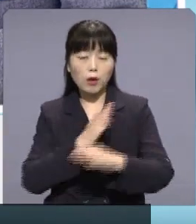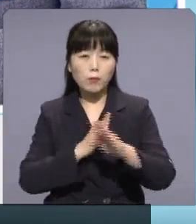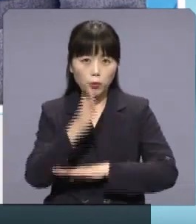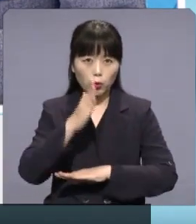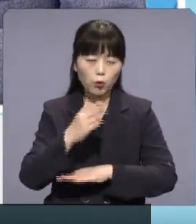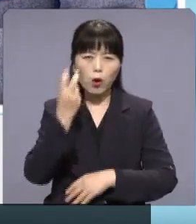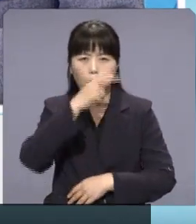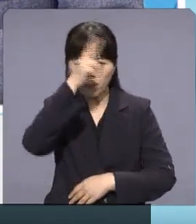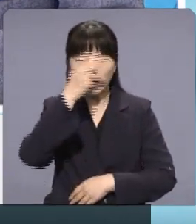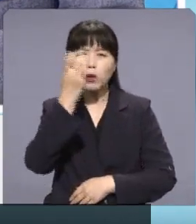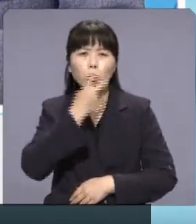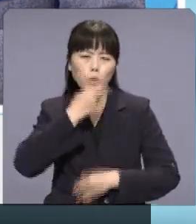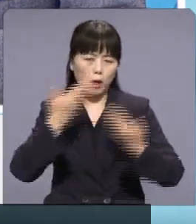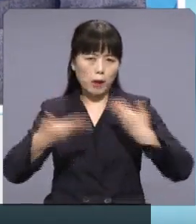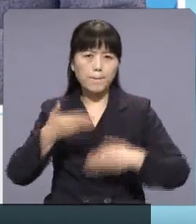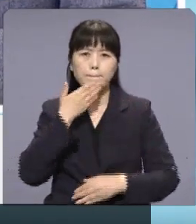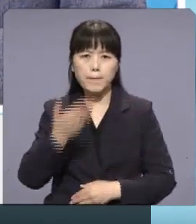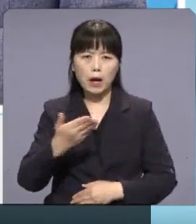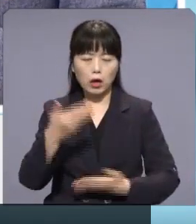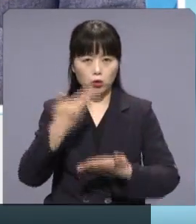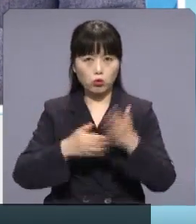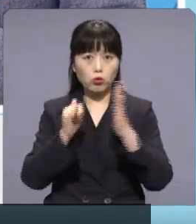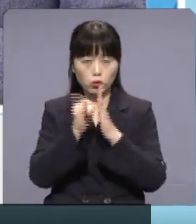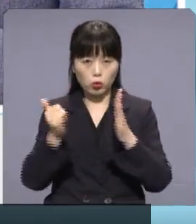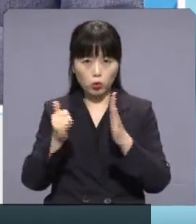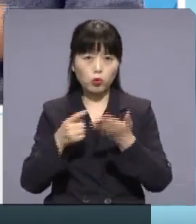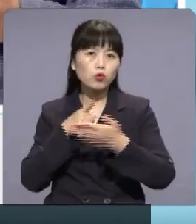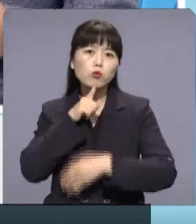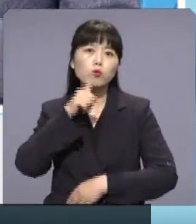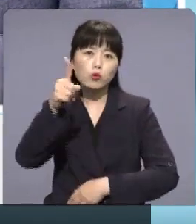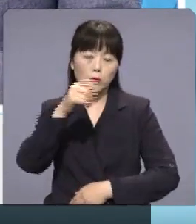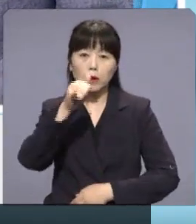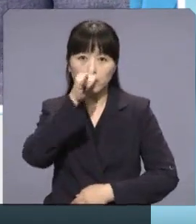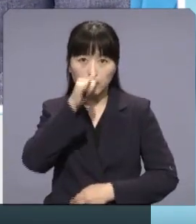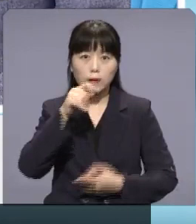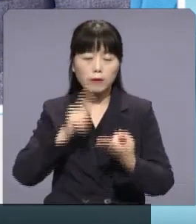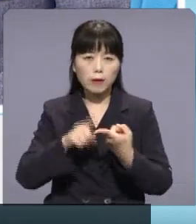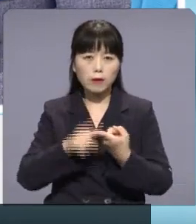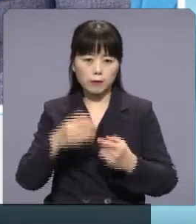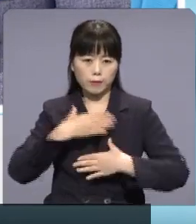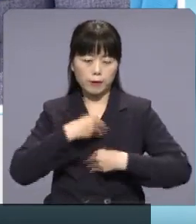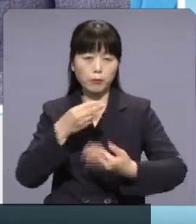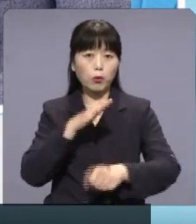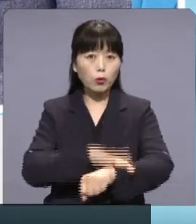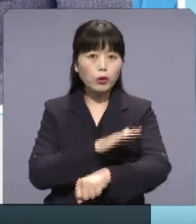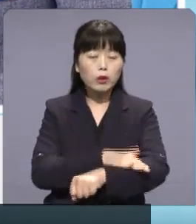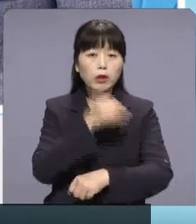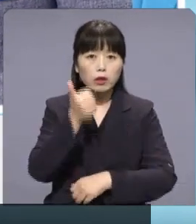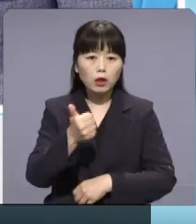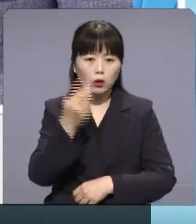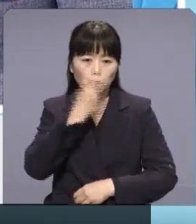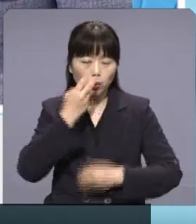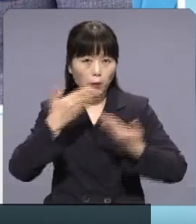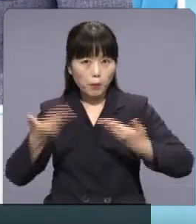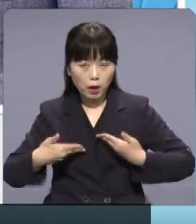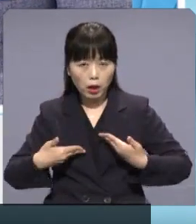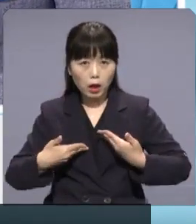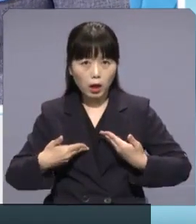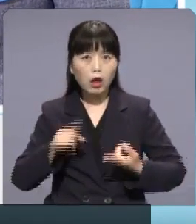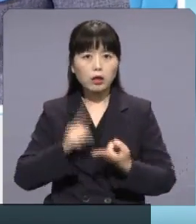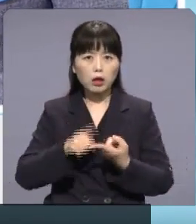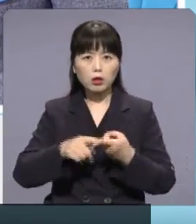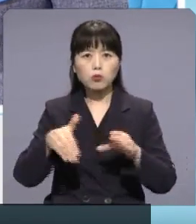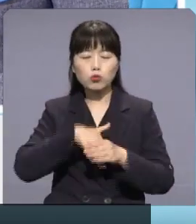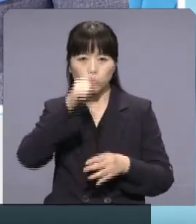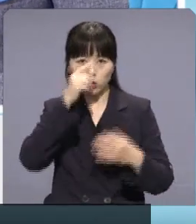경찰의 조사를 받을 수밖에 없어요. 유족들이 소송한다고 하던데요? 그렇죠. 그렇다면 안보실장이 수사를 받는다? 이렇게 되면